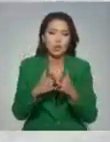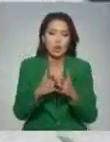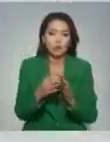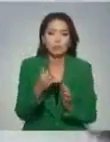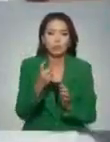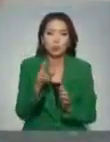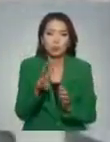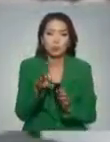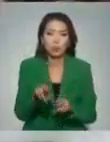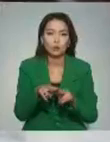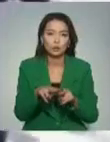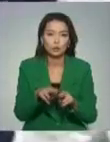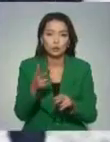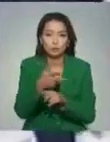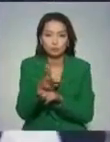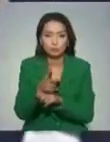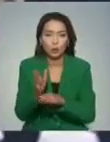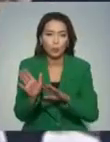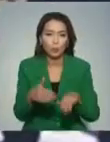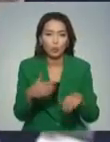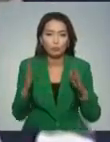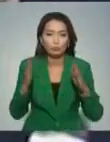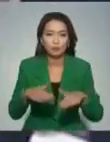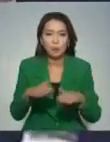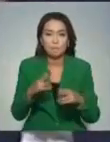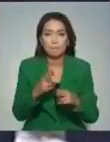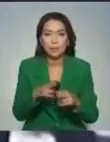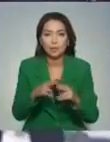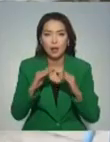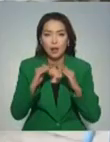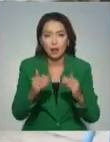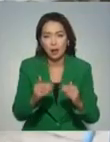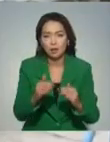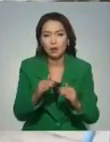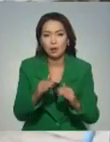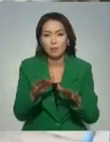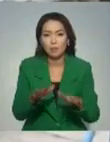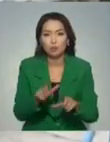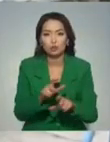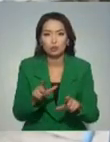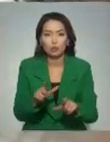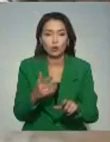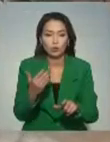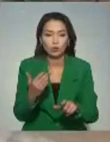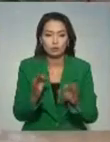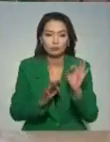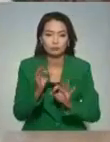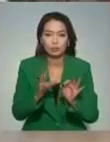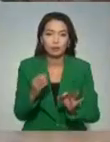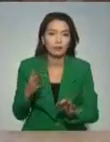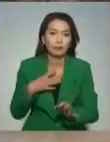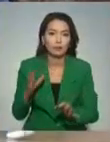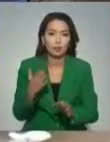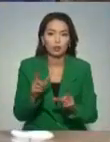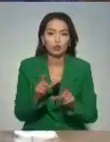кадры сделаны сразу после обрушения. Металлический навес в местной школе не выдержал веса градин. Под обломками нашли тела школьников. Они